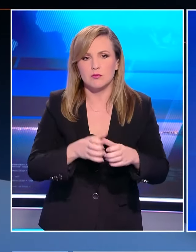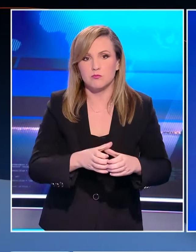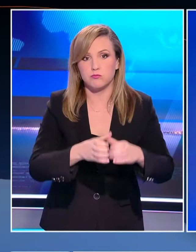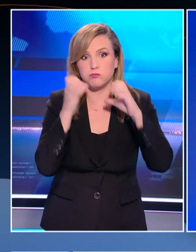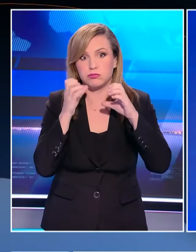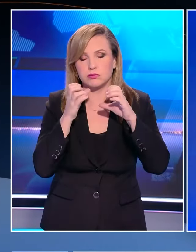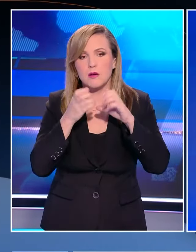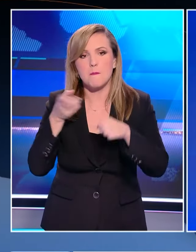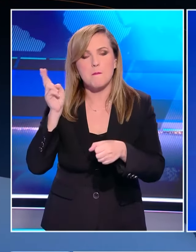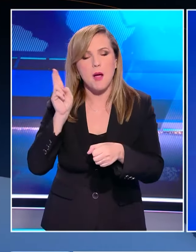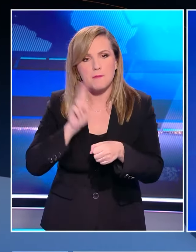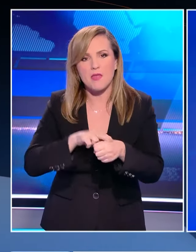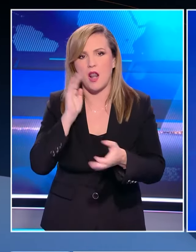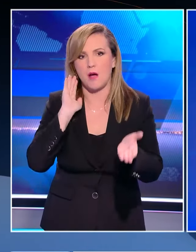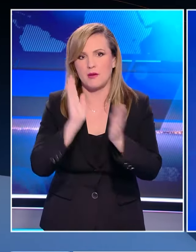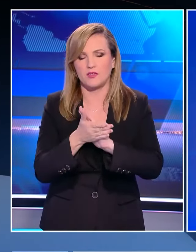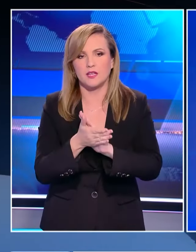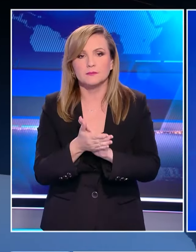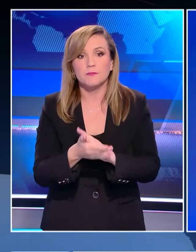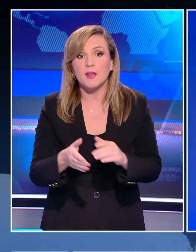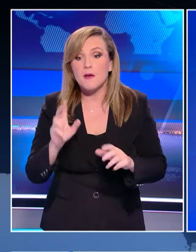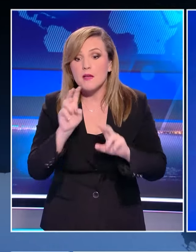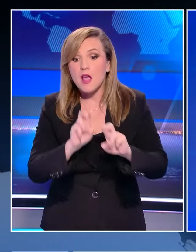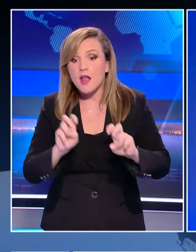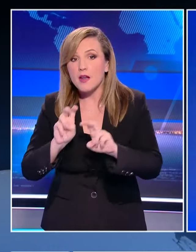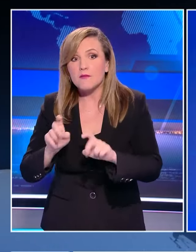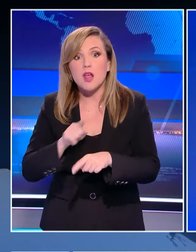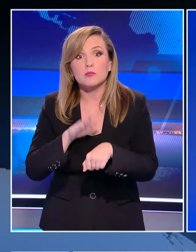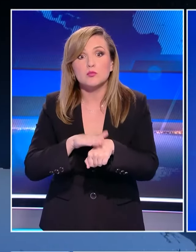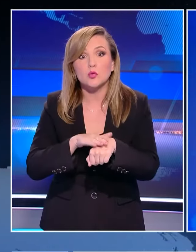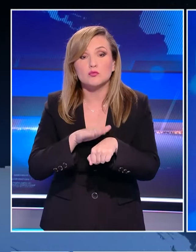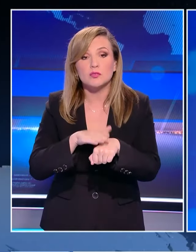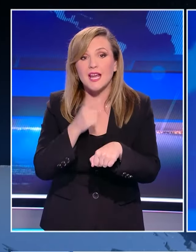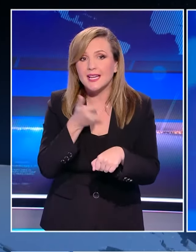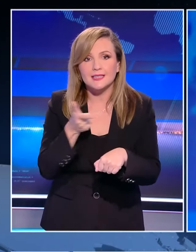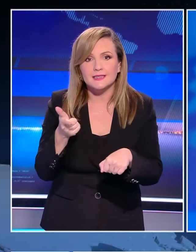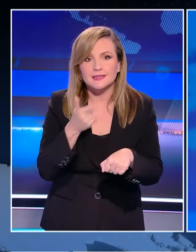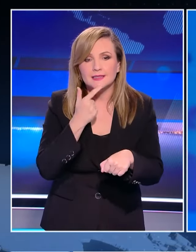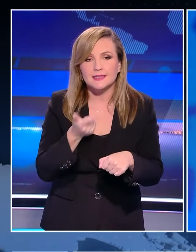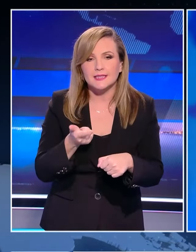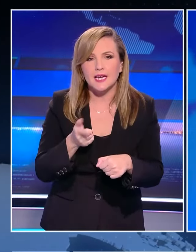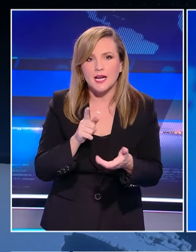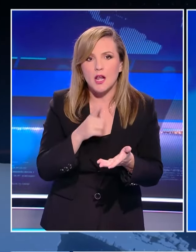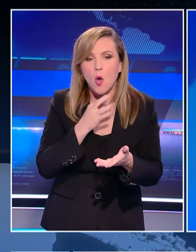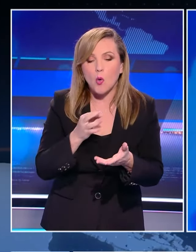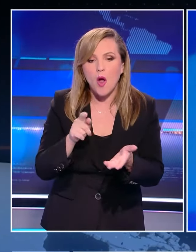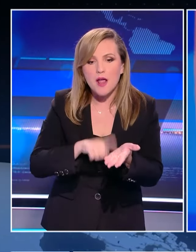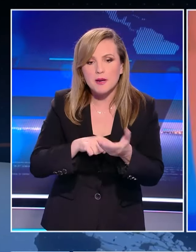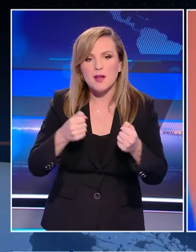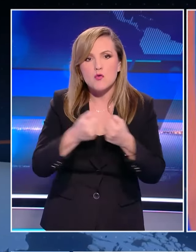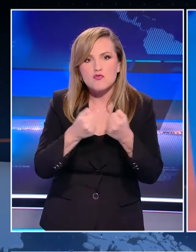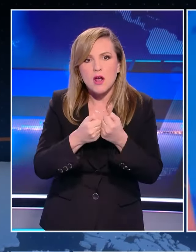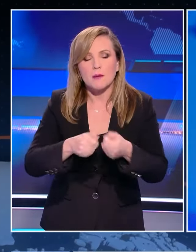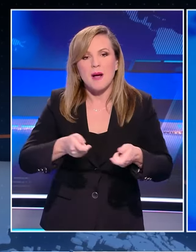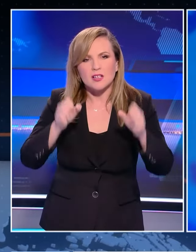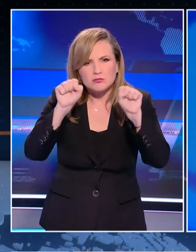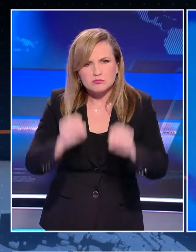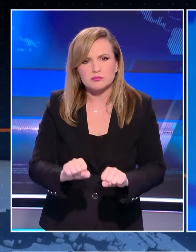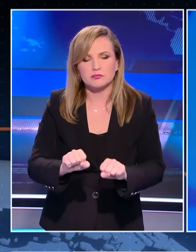αναζητούνται ευθύνες για το ποιος έπρεπε να είχε βάλει λουκέτο στο χώρο για να αποτραπεί η τραγωδία. Ωστόσο, αίσθηση προκαλεί αποκάλυψη